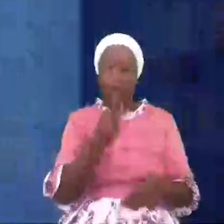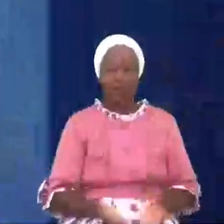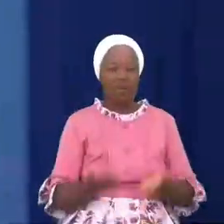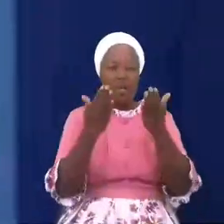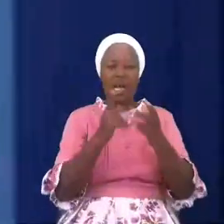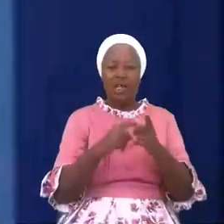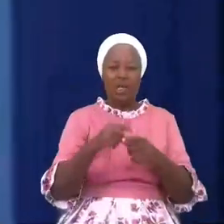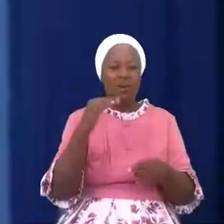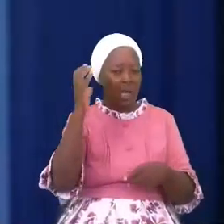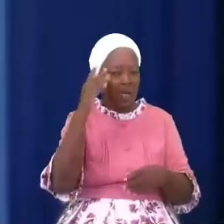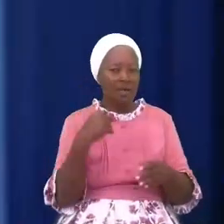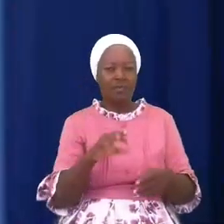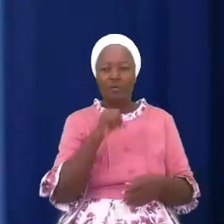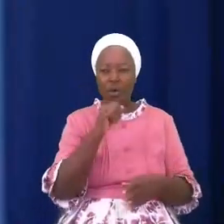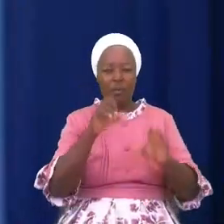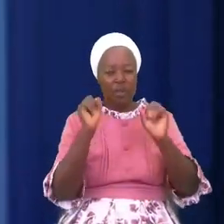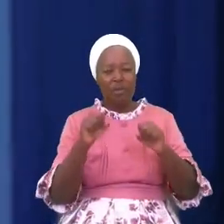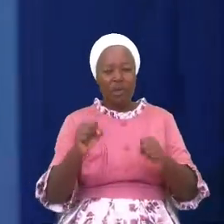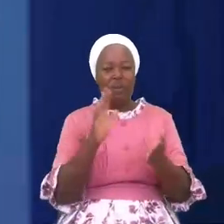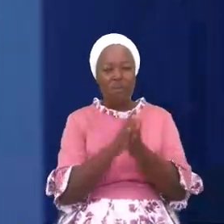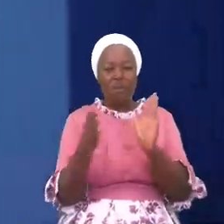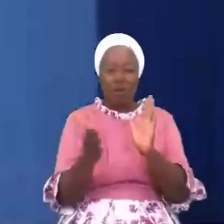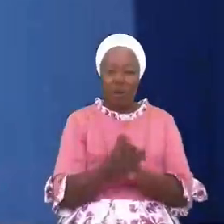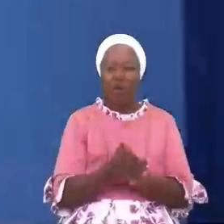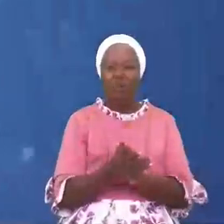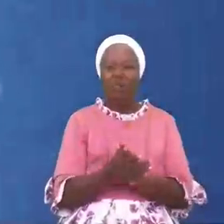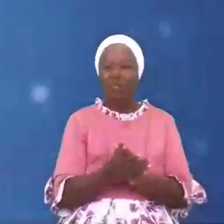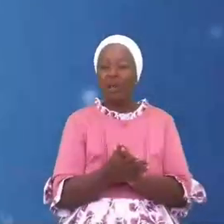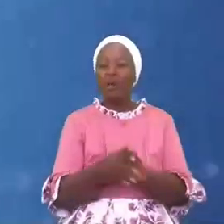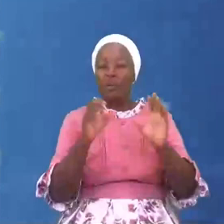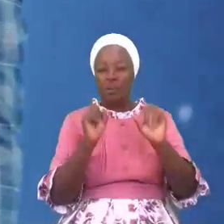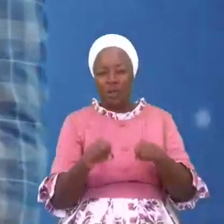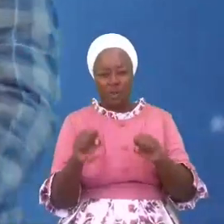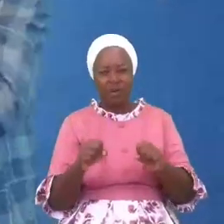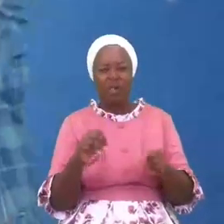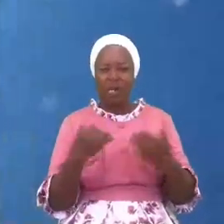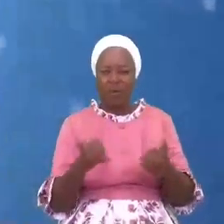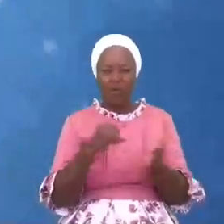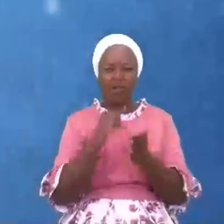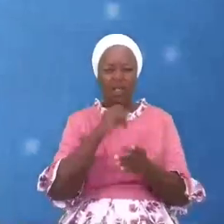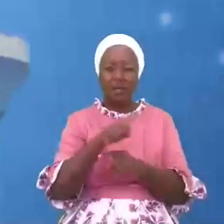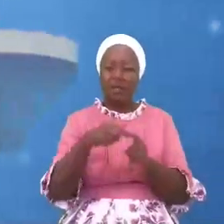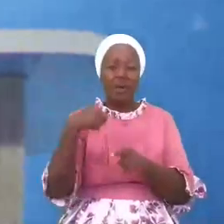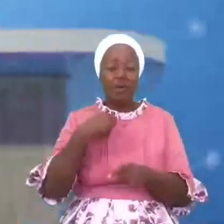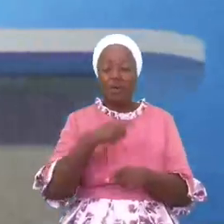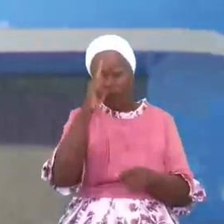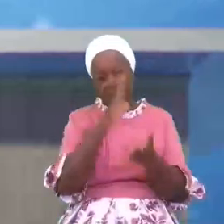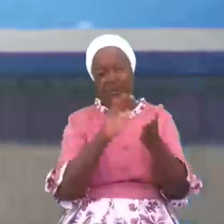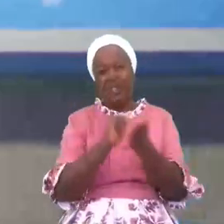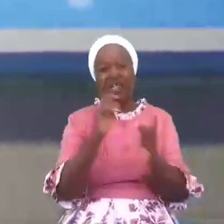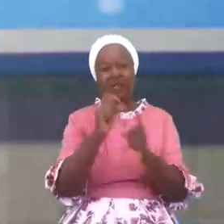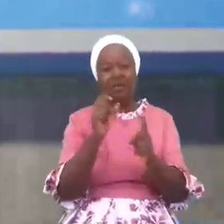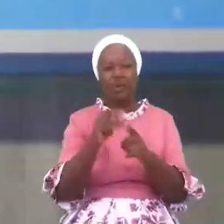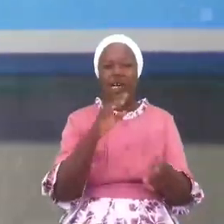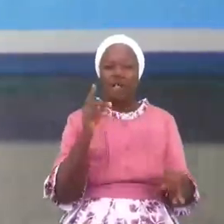entendu parler des impossibilités devenant possibles maintenant. C'est lorsque nous croyons à ces rapports, comme Esaïe l'a